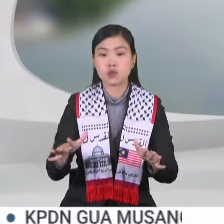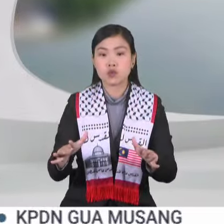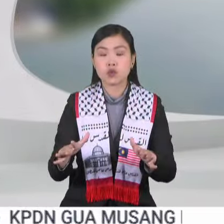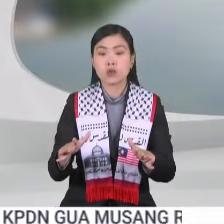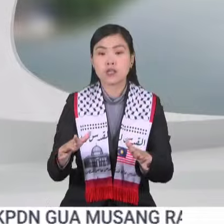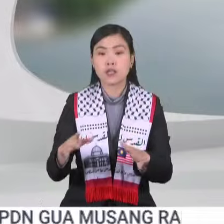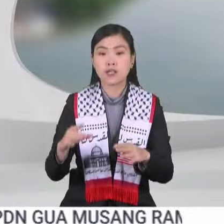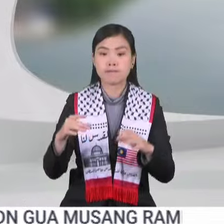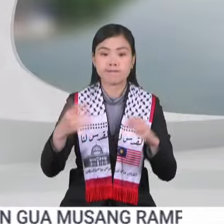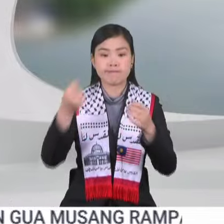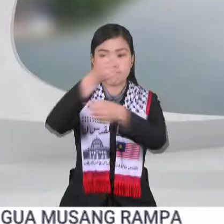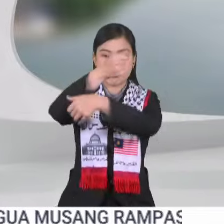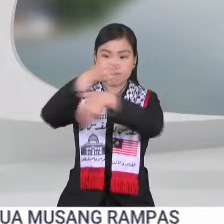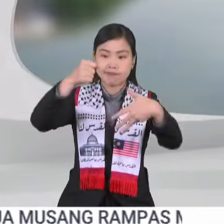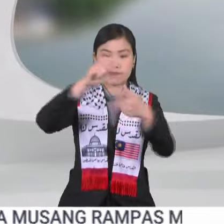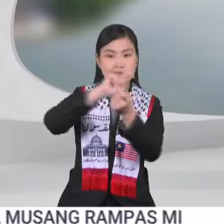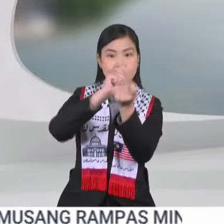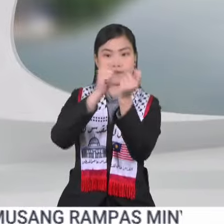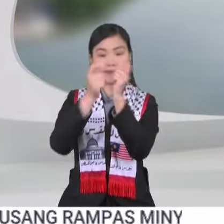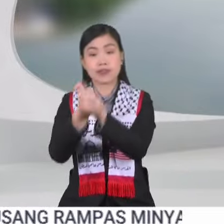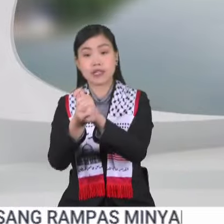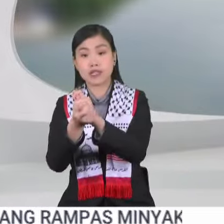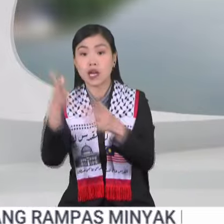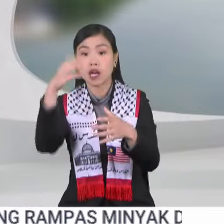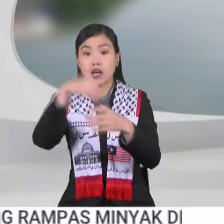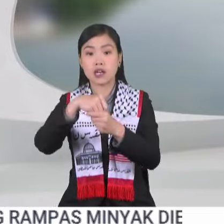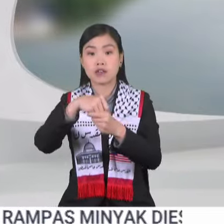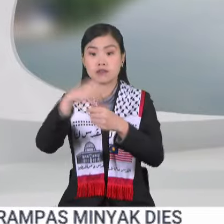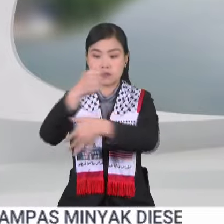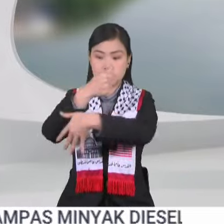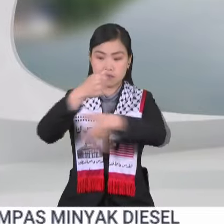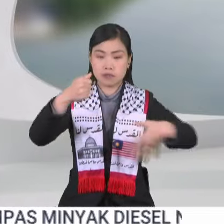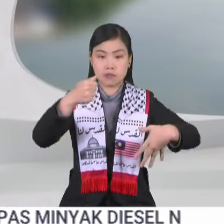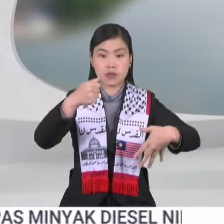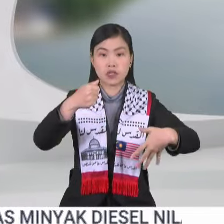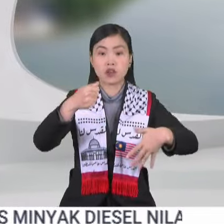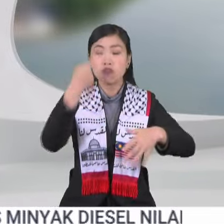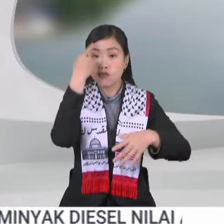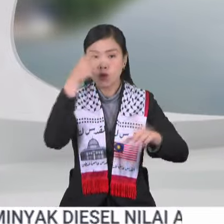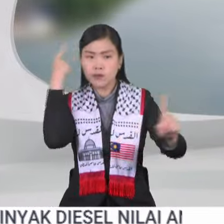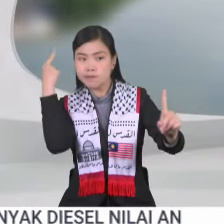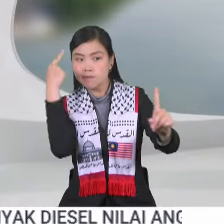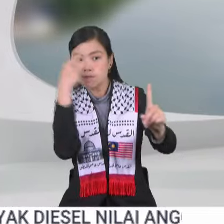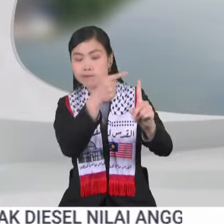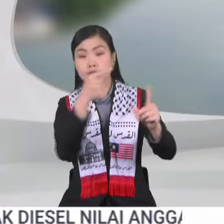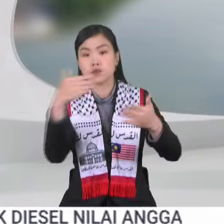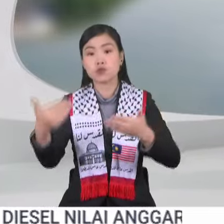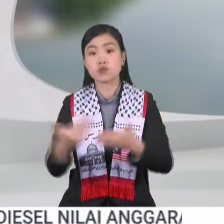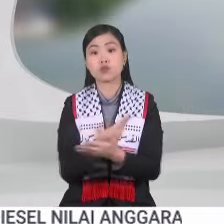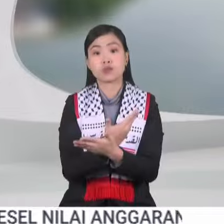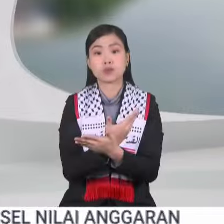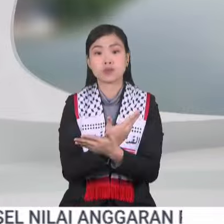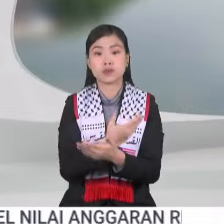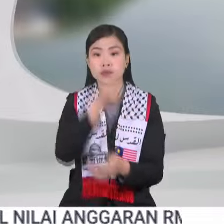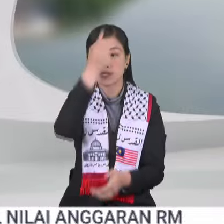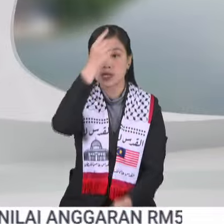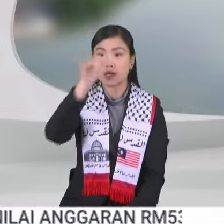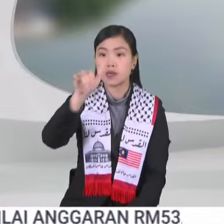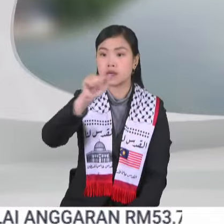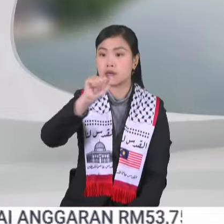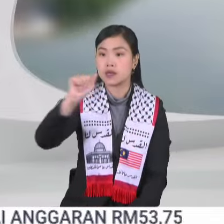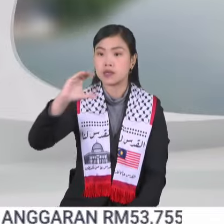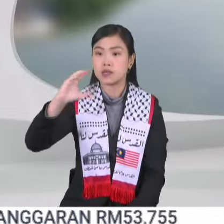semula termasuk membabitkan anak syarikatnya dengan Hala tuju perniagaan yang baru pengerusinya Datuk Dr Mohamad yaakob